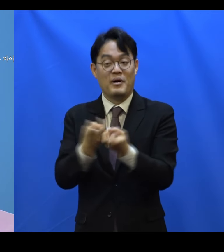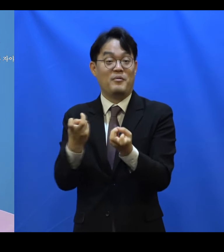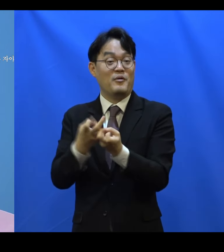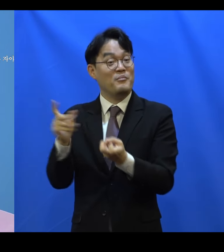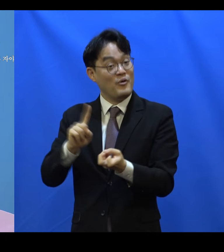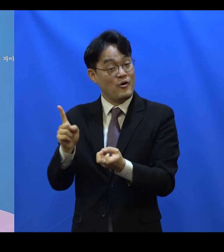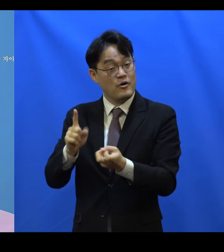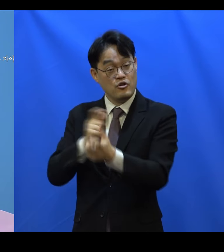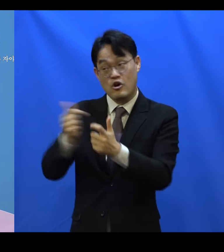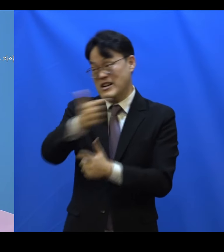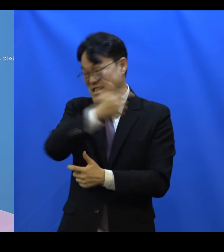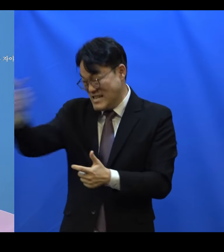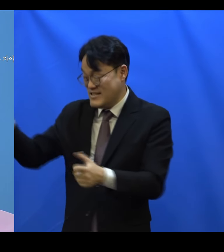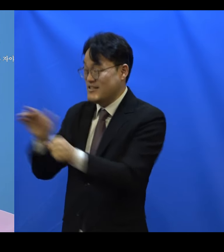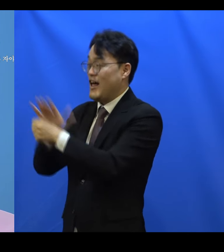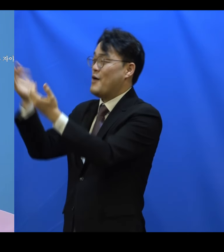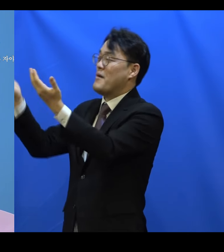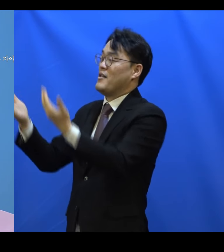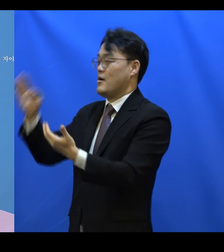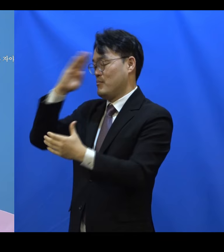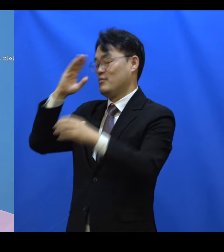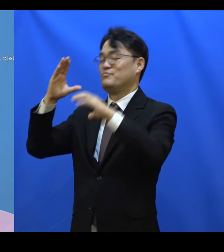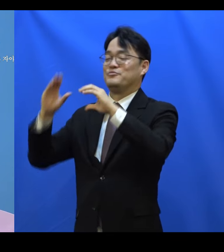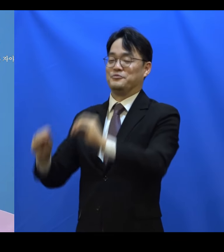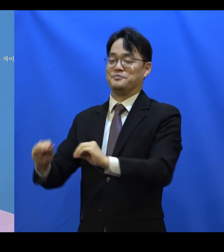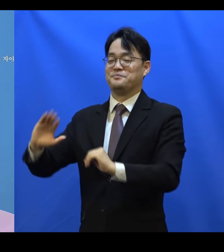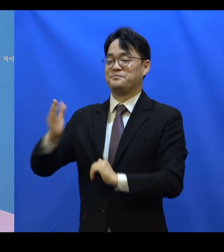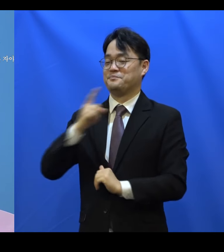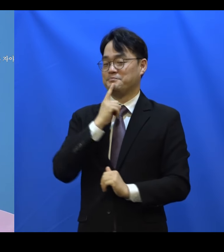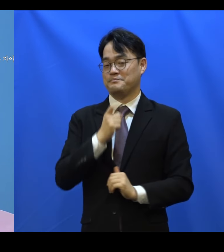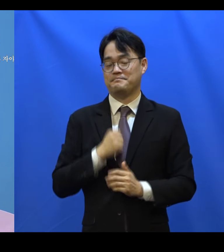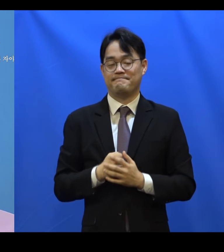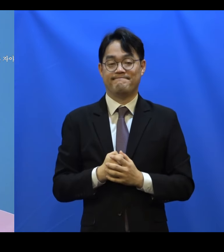그리스도의 사랑.